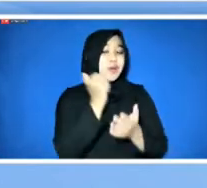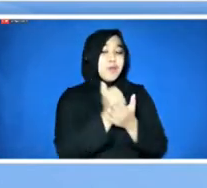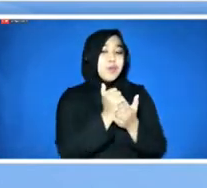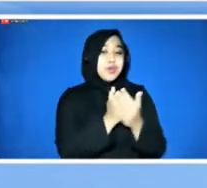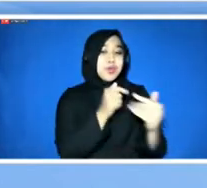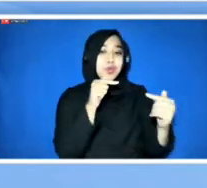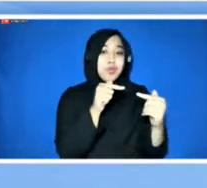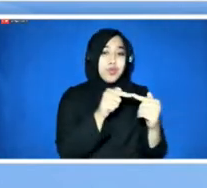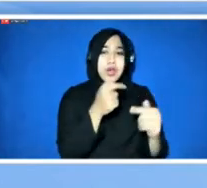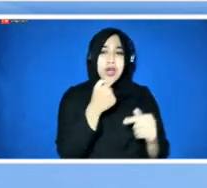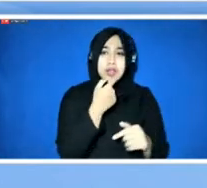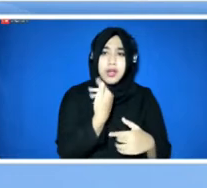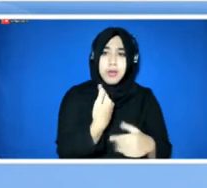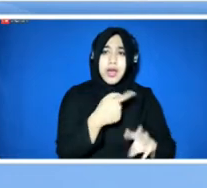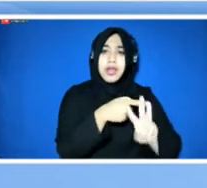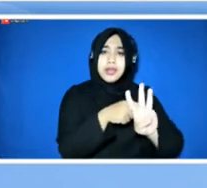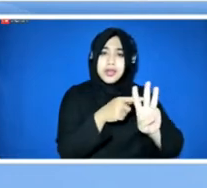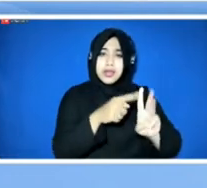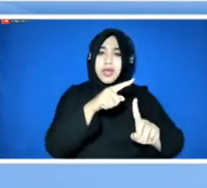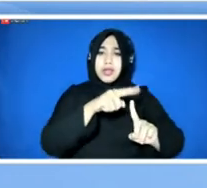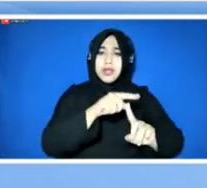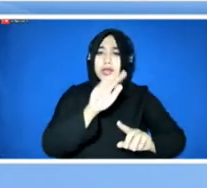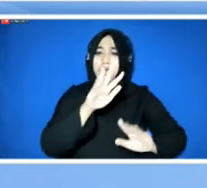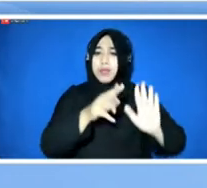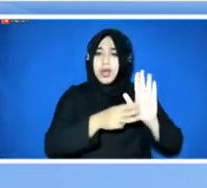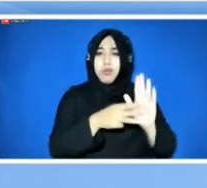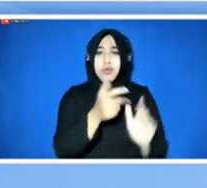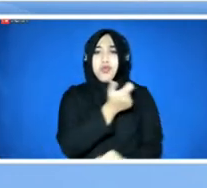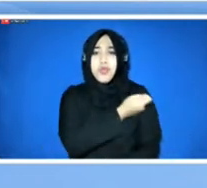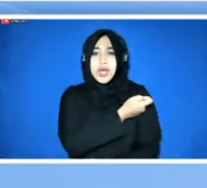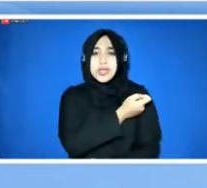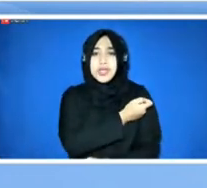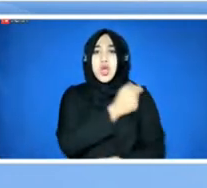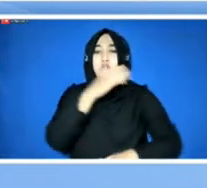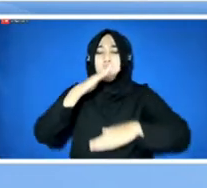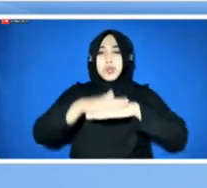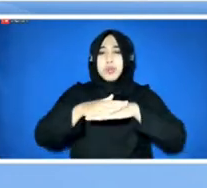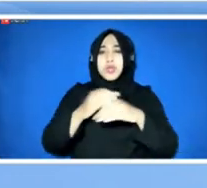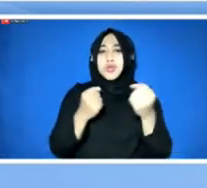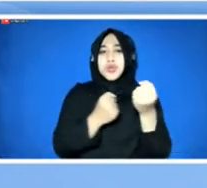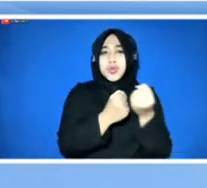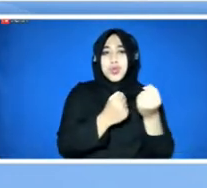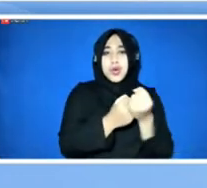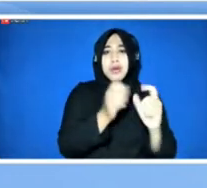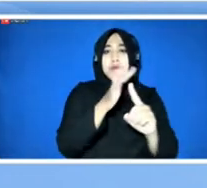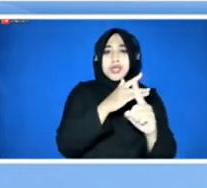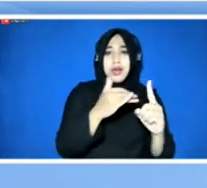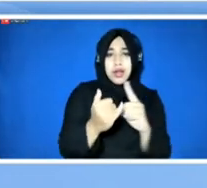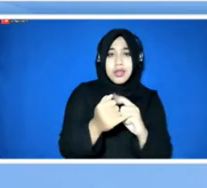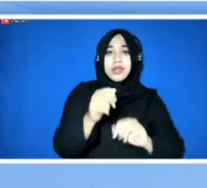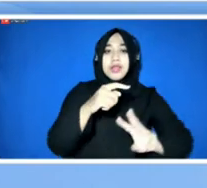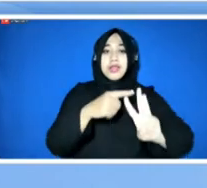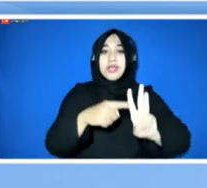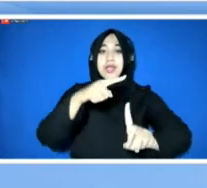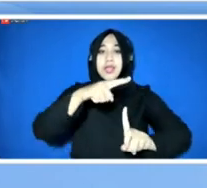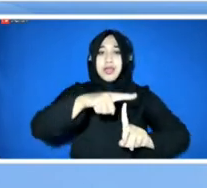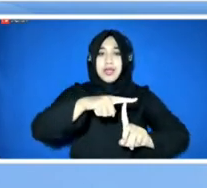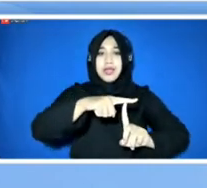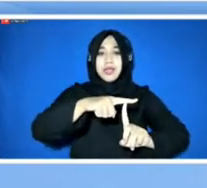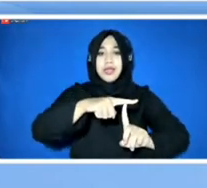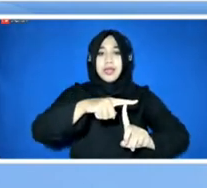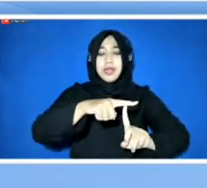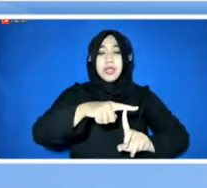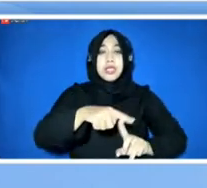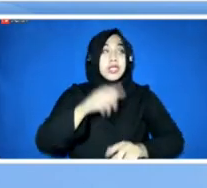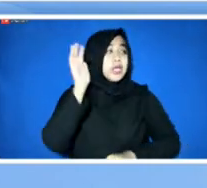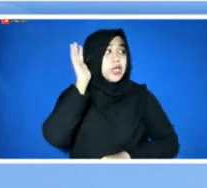kaitannya dengan 3T, 5M, vaksinasi, dan juga optimalisasi dukungan masyarakat dalam 3T. Isu yang mau saya angkat